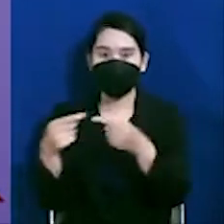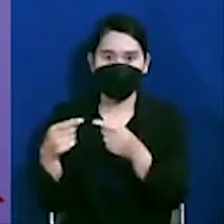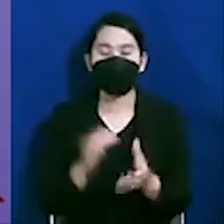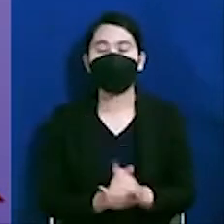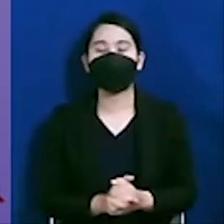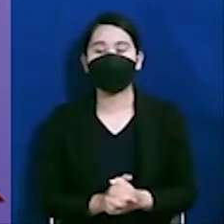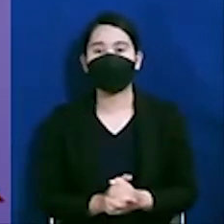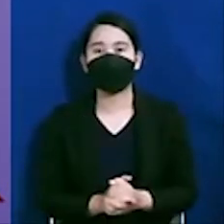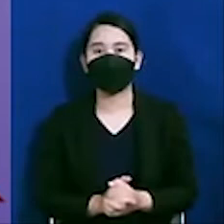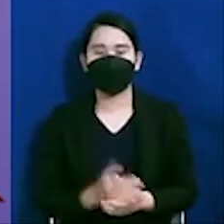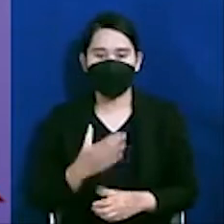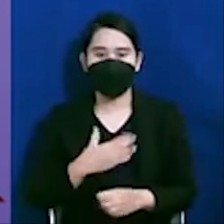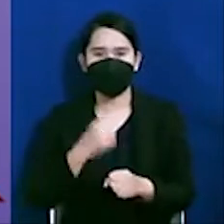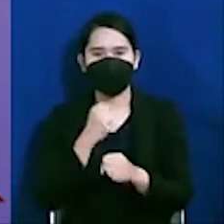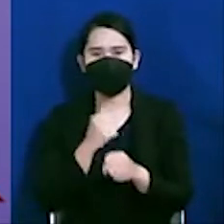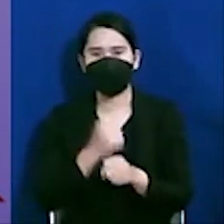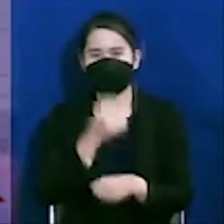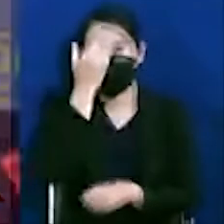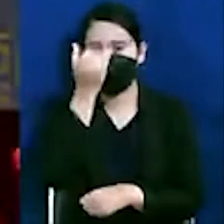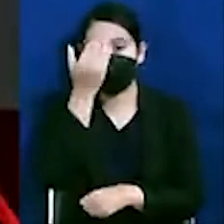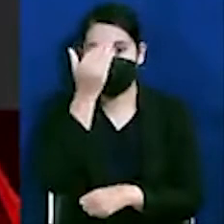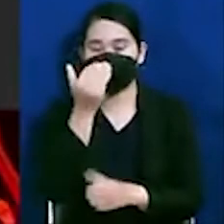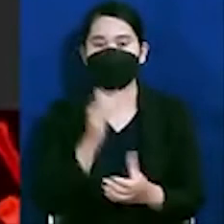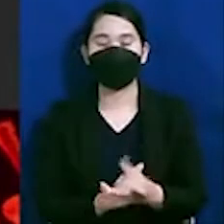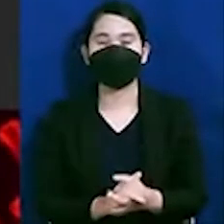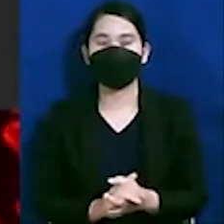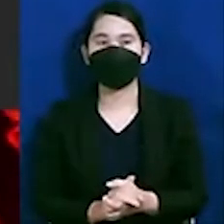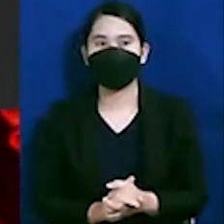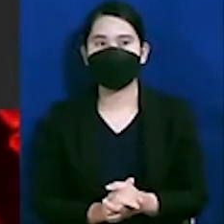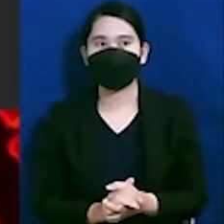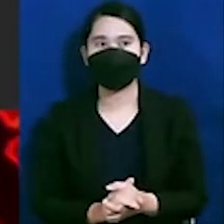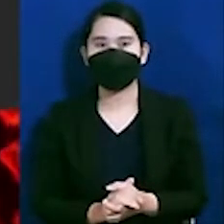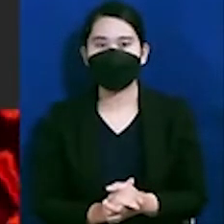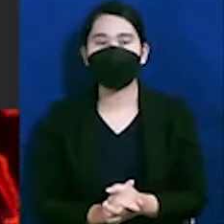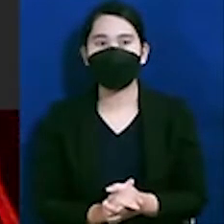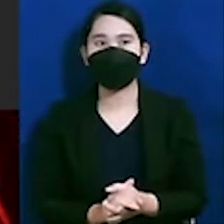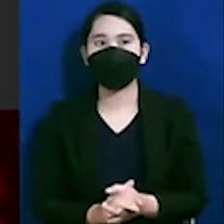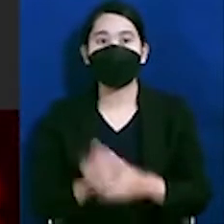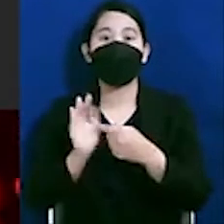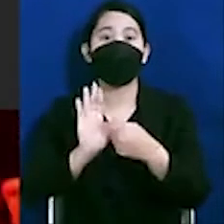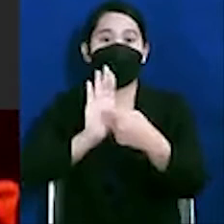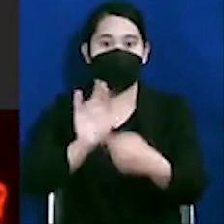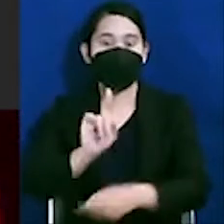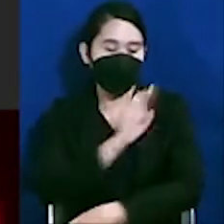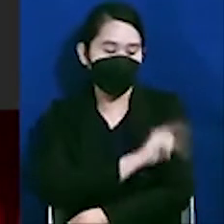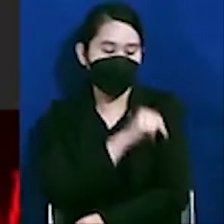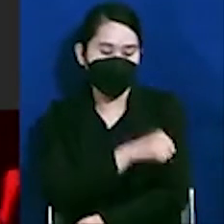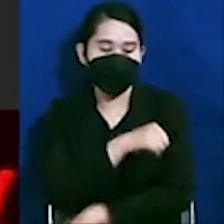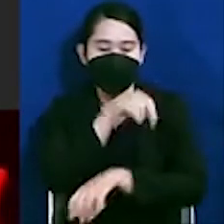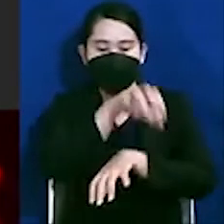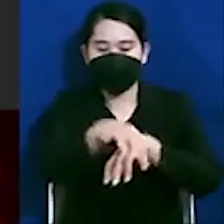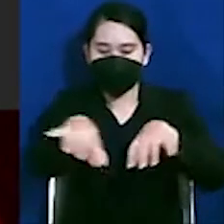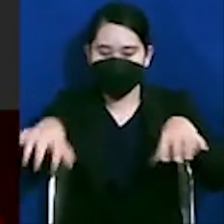นะครับก็อย่างที่ท่านดีสำนำเรียนว่าครับอันนี้ข้อมูลให้เห็นเช่นยุคอย่างเรามีคอสเตลที่มีจำนวนมากนะครับ